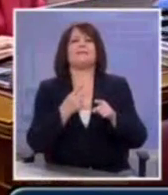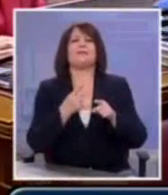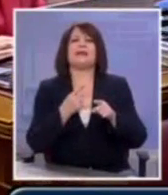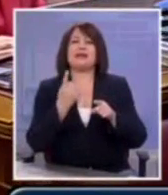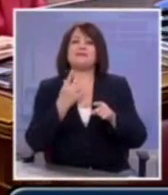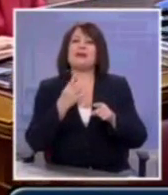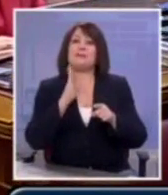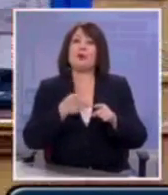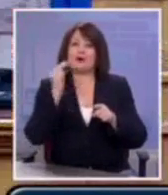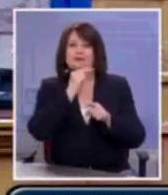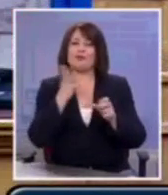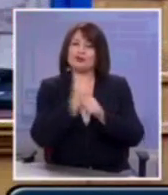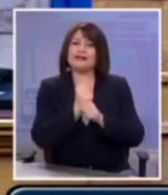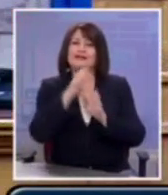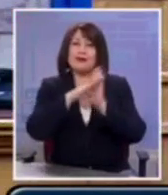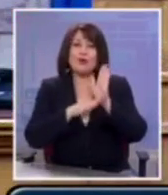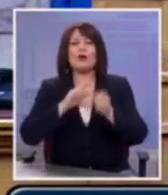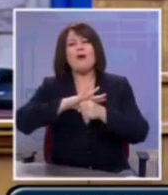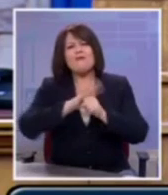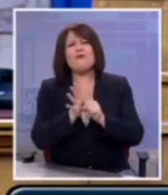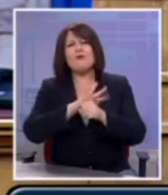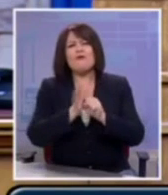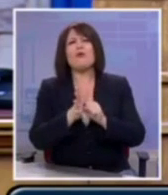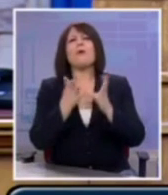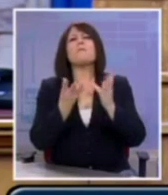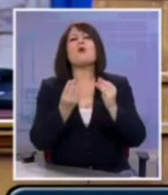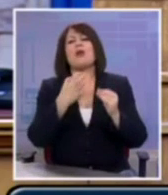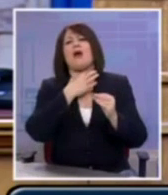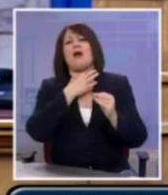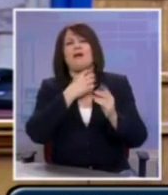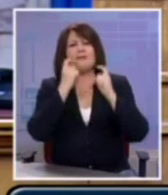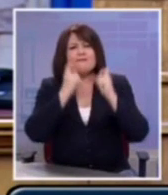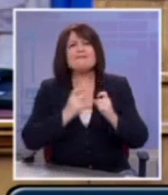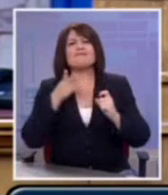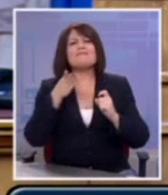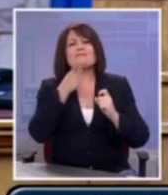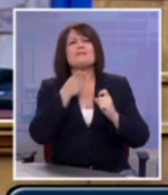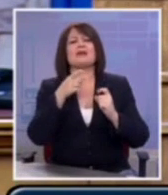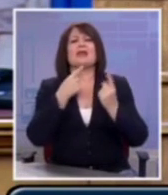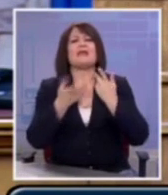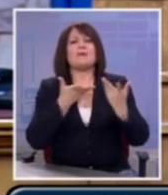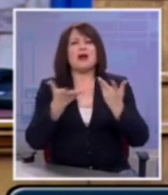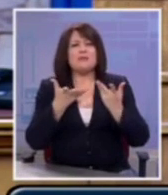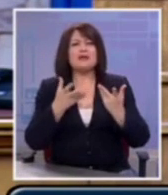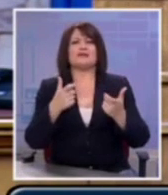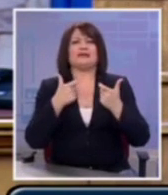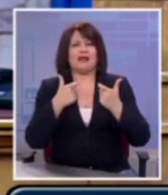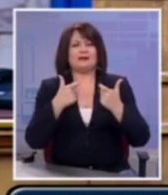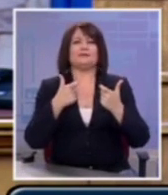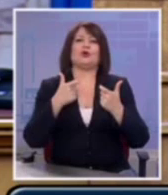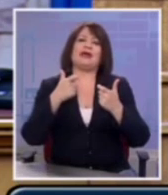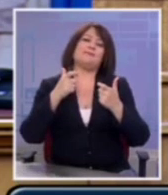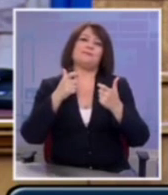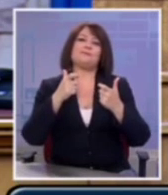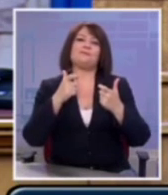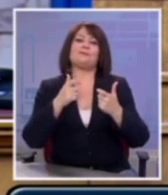του και σε πείσμα των πολύ ασφικτικών συνθήκων. Κύριε Πρωθυπουργέ,